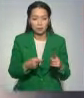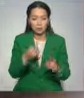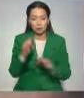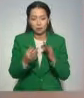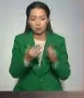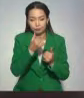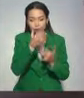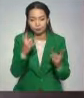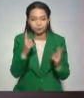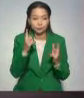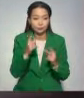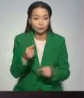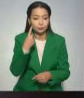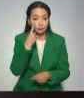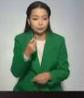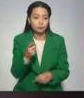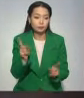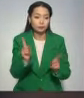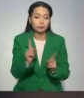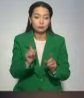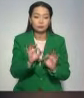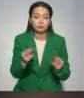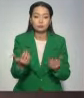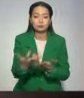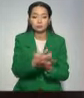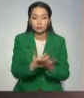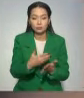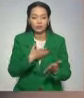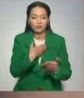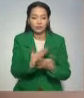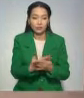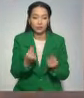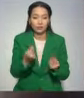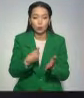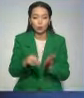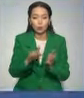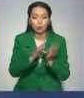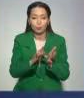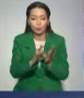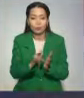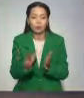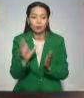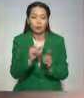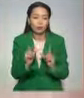Они просто хотели отдохнуть собрали деньги взяли отпуск купили туры и настроились сменить суровые морозы